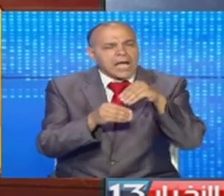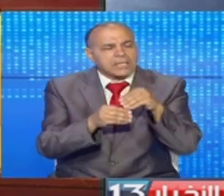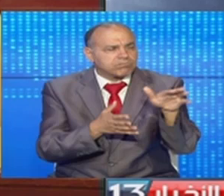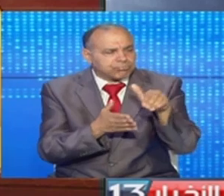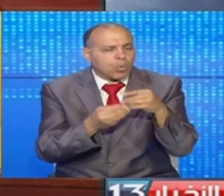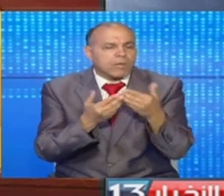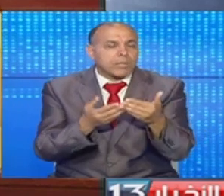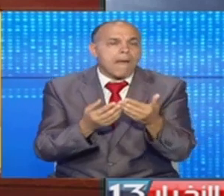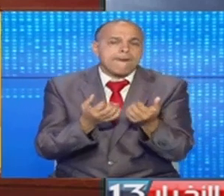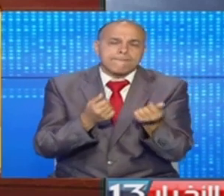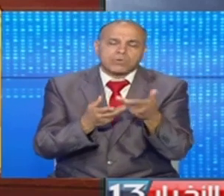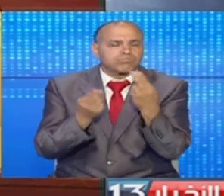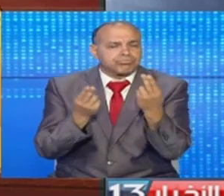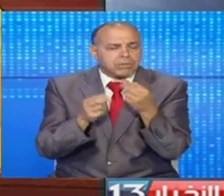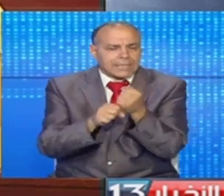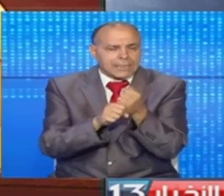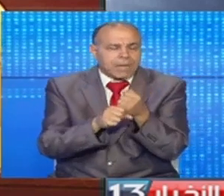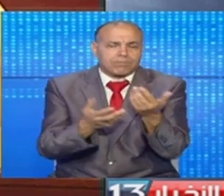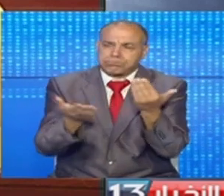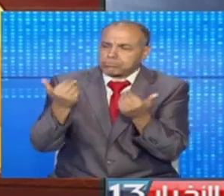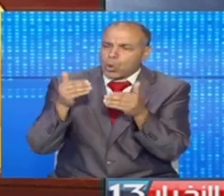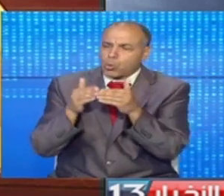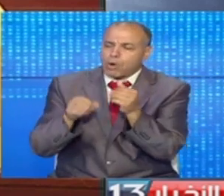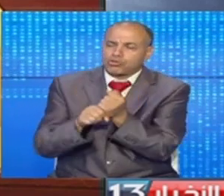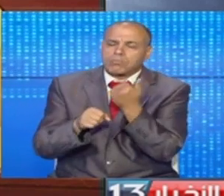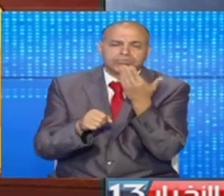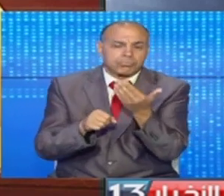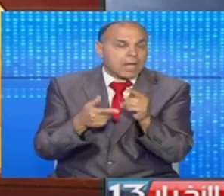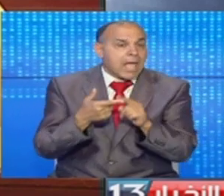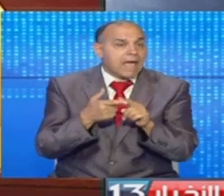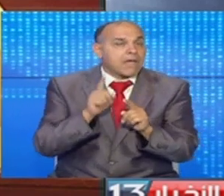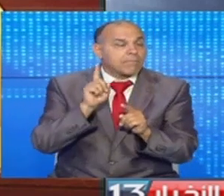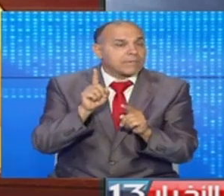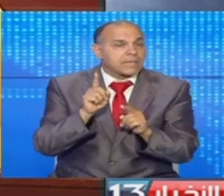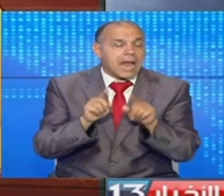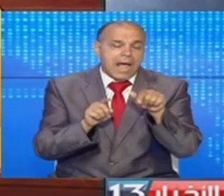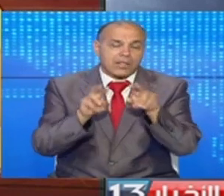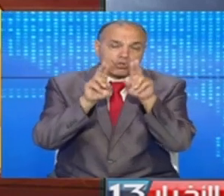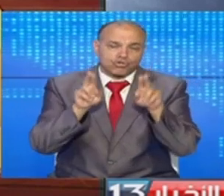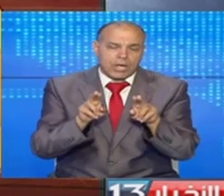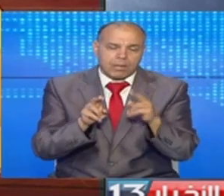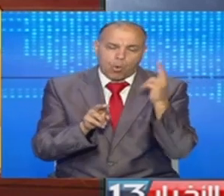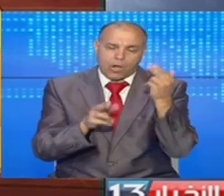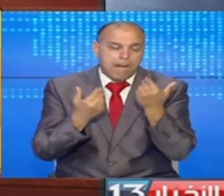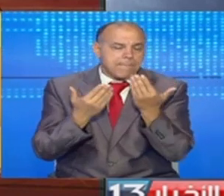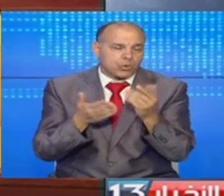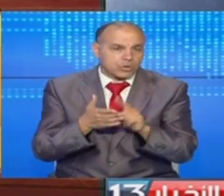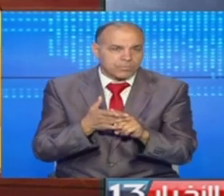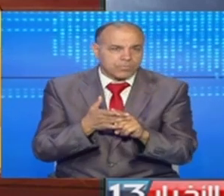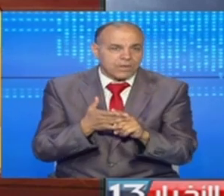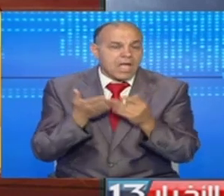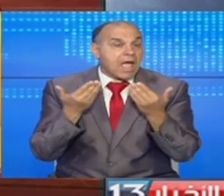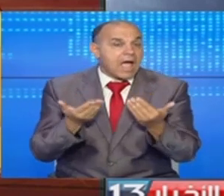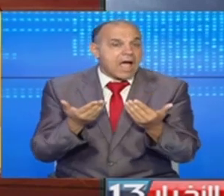الاقتصادي وعدم قدرته على استيعاب طلبات الشغل وخاصة من حاملي الشهائد العليا، مما